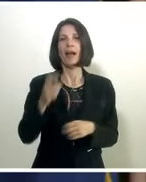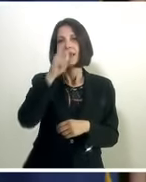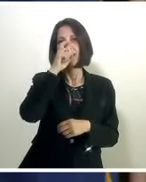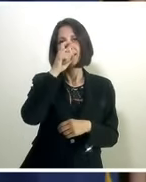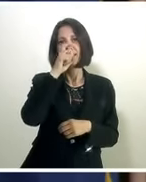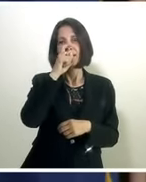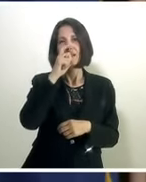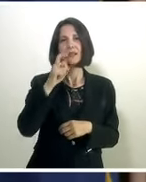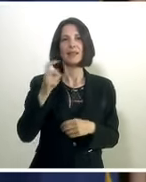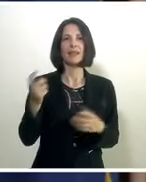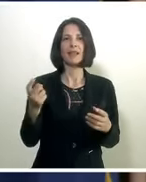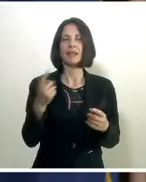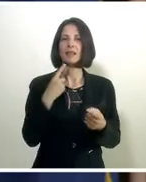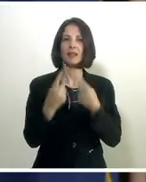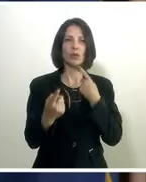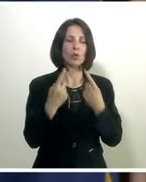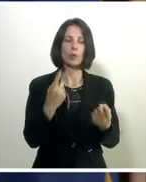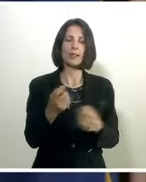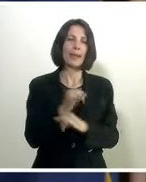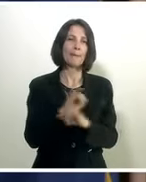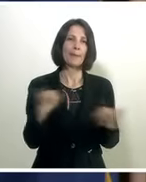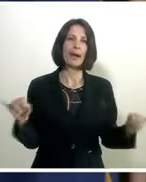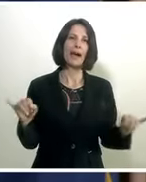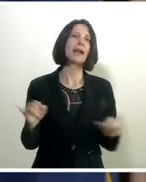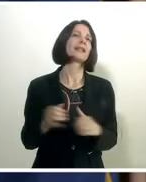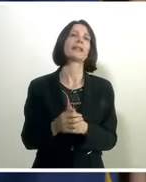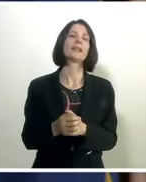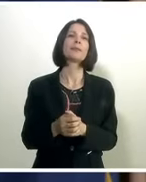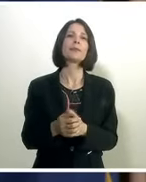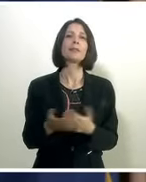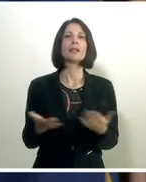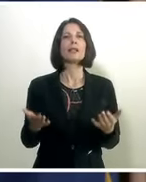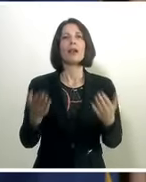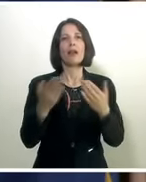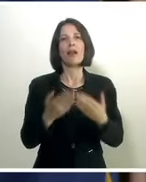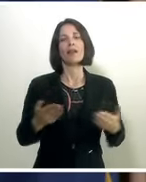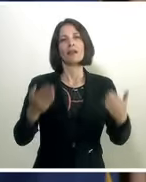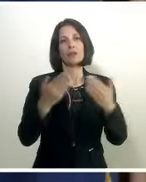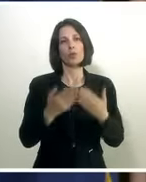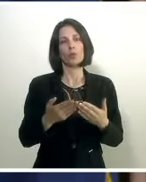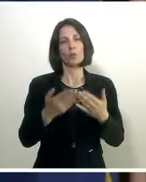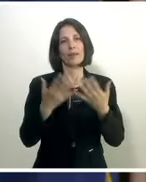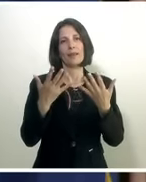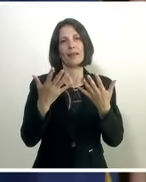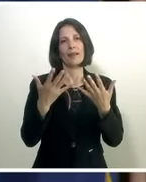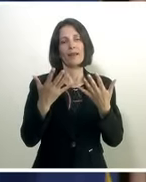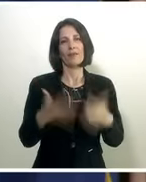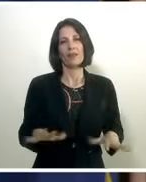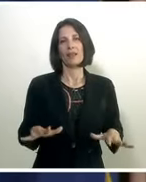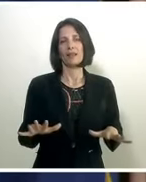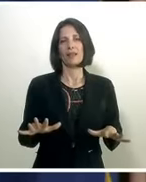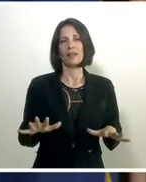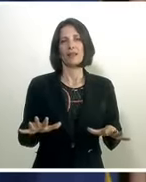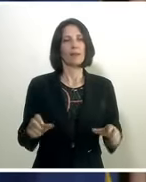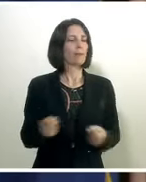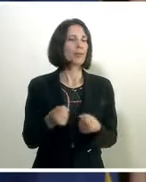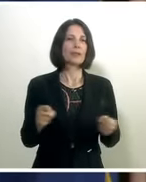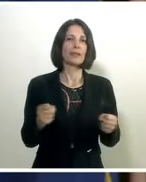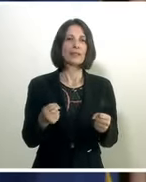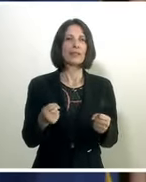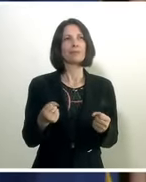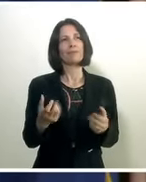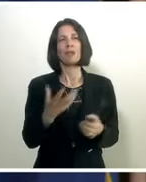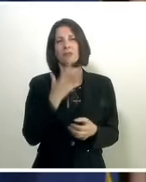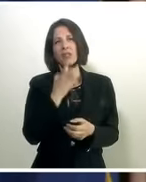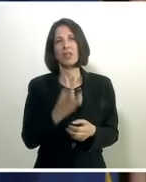stata discussa e di questo di non aver potuto finire quegli studi si era maricato sempre per tutta la vita quindi questa